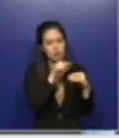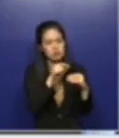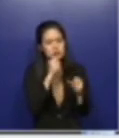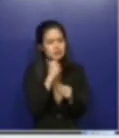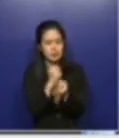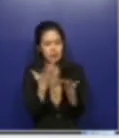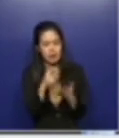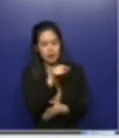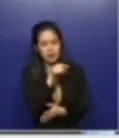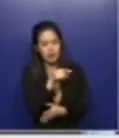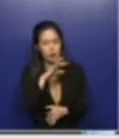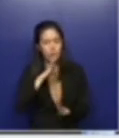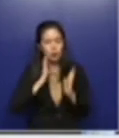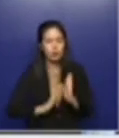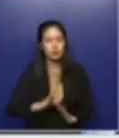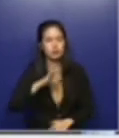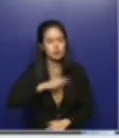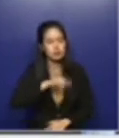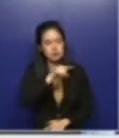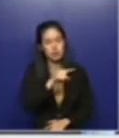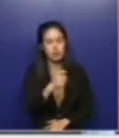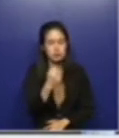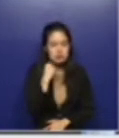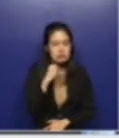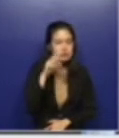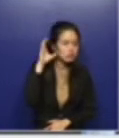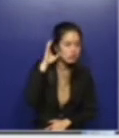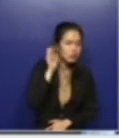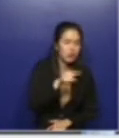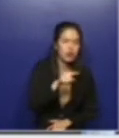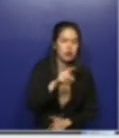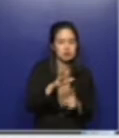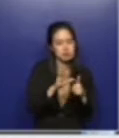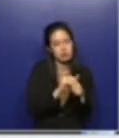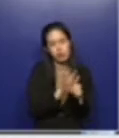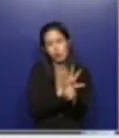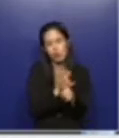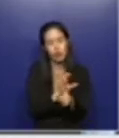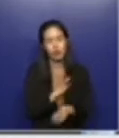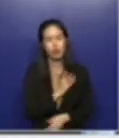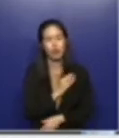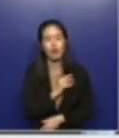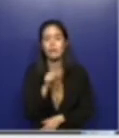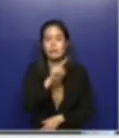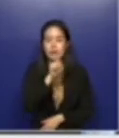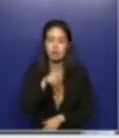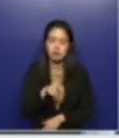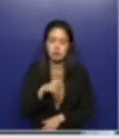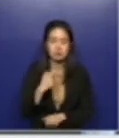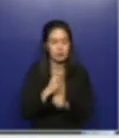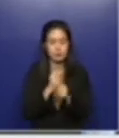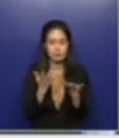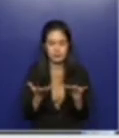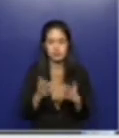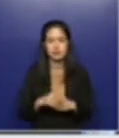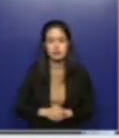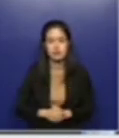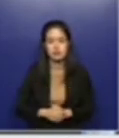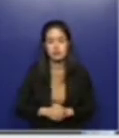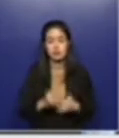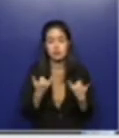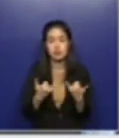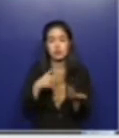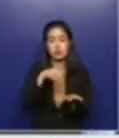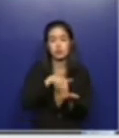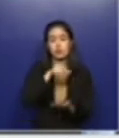ความเชื่อมั่นตรงนี้หมายถึงความรู้ความเข้าใจที่แท้จริงเกี่ยวกับโรคด้วยไม่ให้ตื่นตระหนกเพราะฉะนั้นสบค.ต้อง